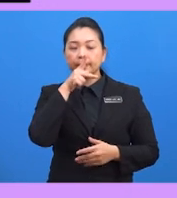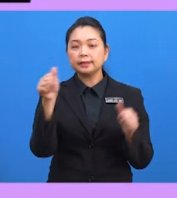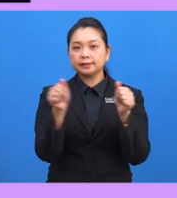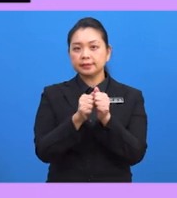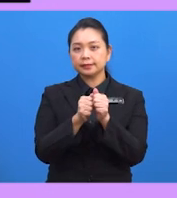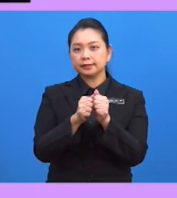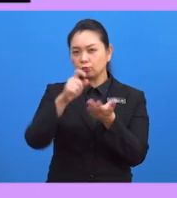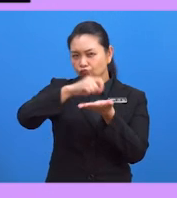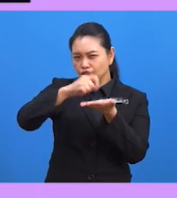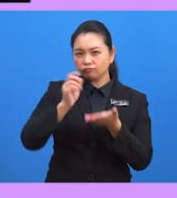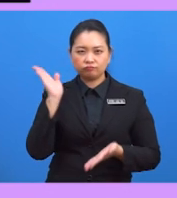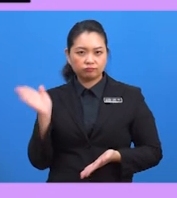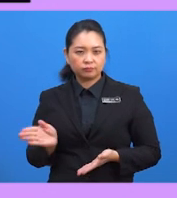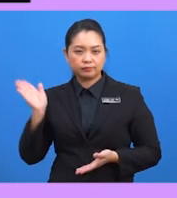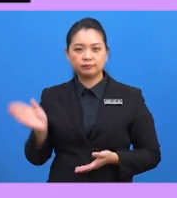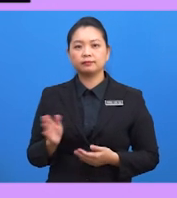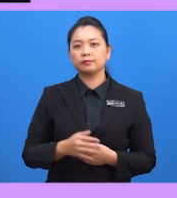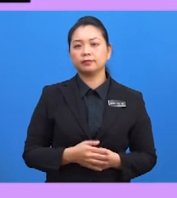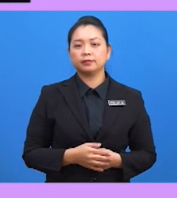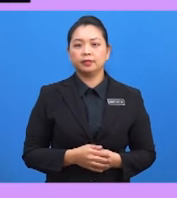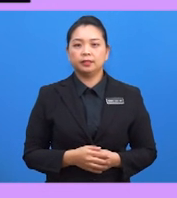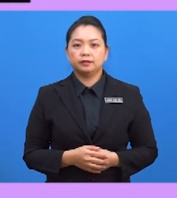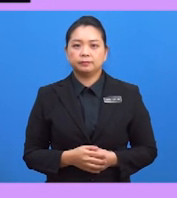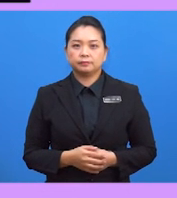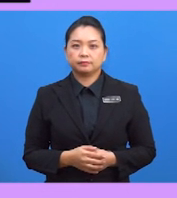ruang kosong yang diberikan.